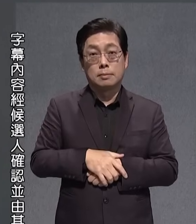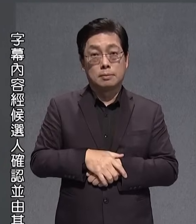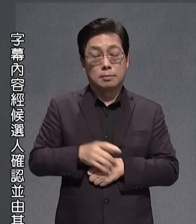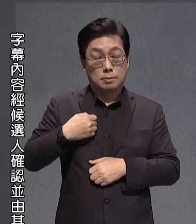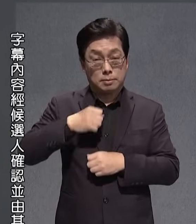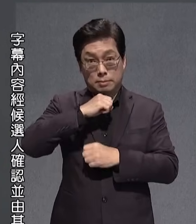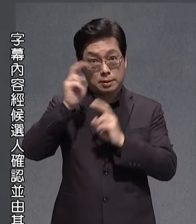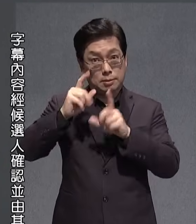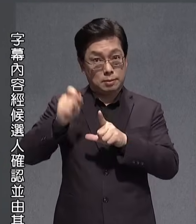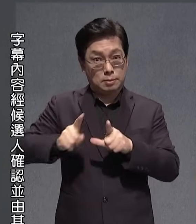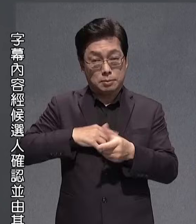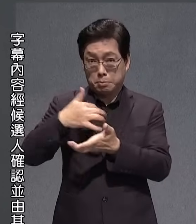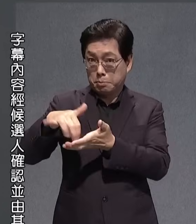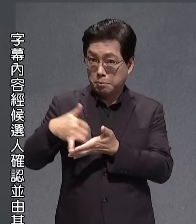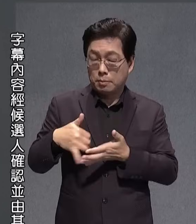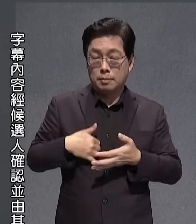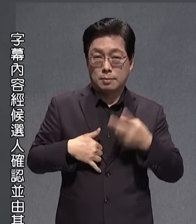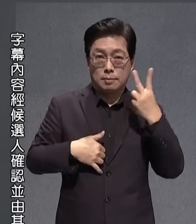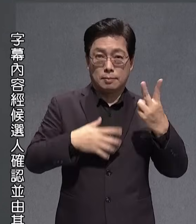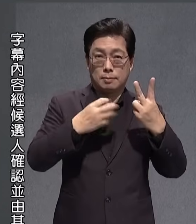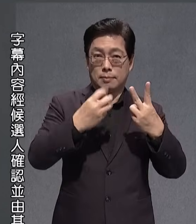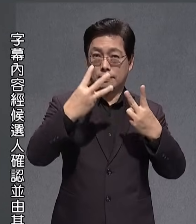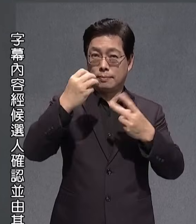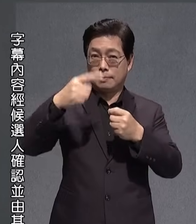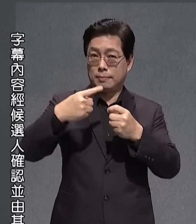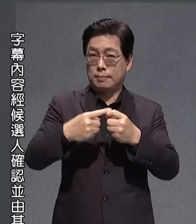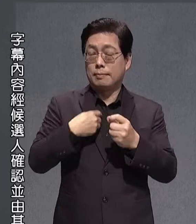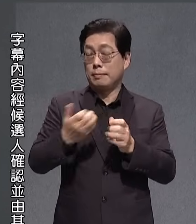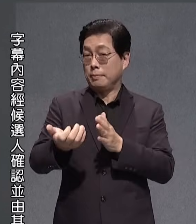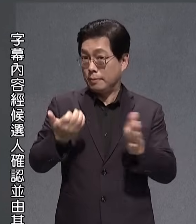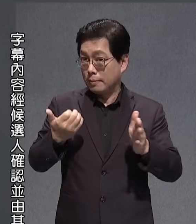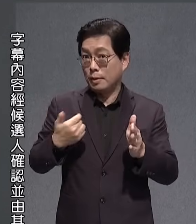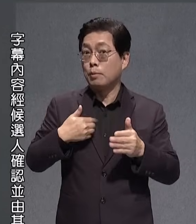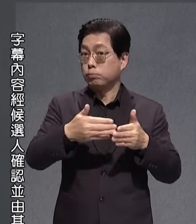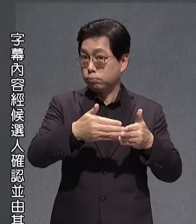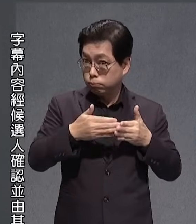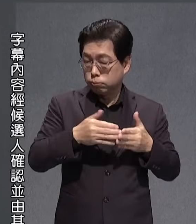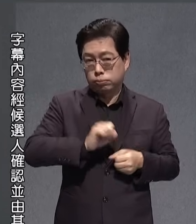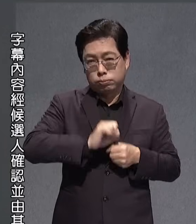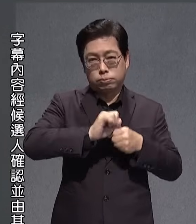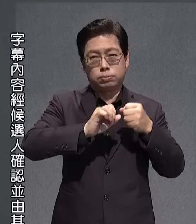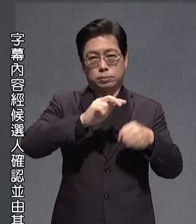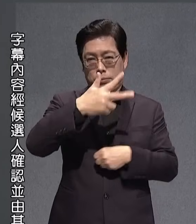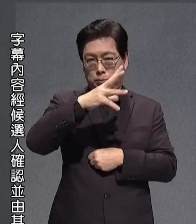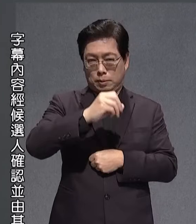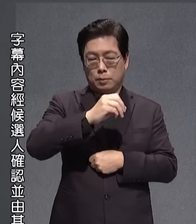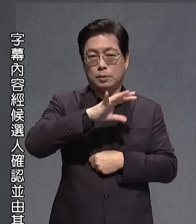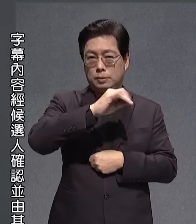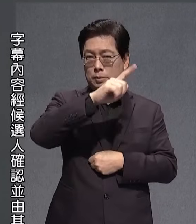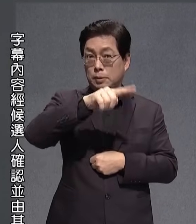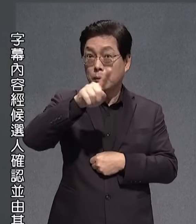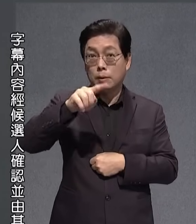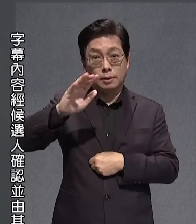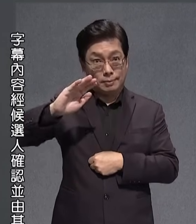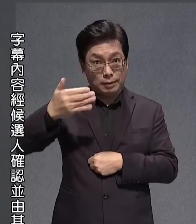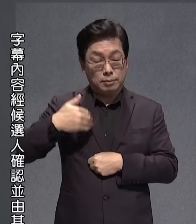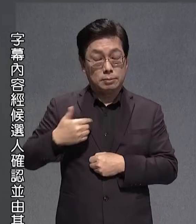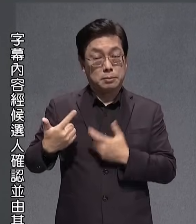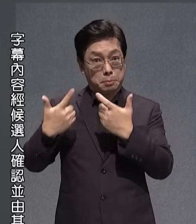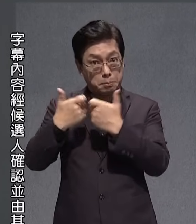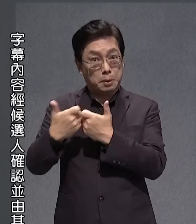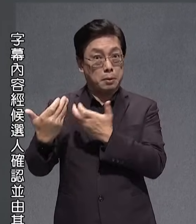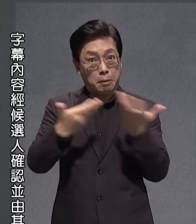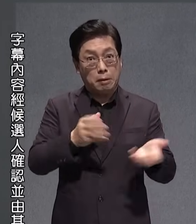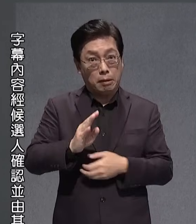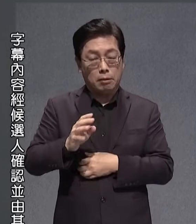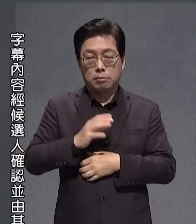台电的推估，在2030年之前，我们的需求会增加700万千瓦，但是我们供应可